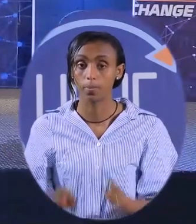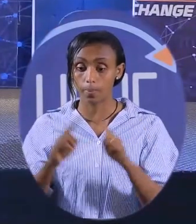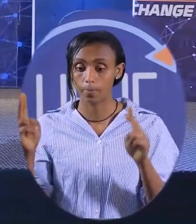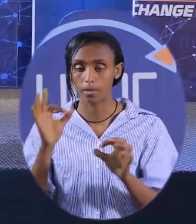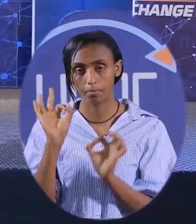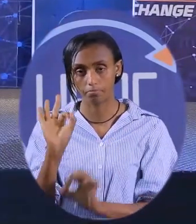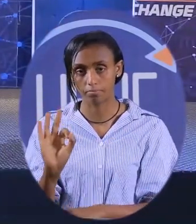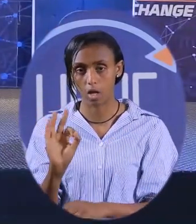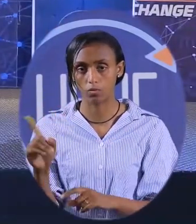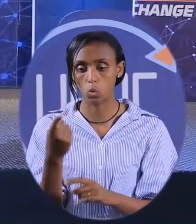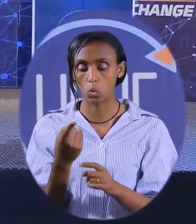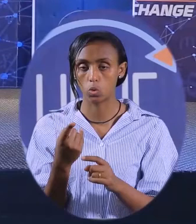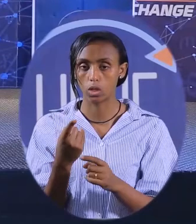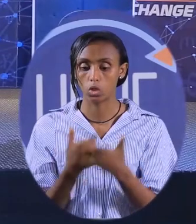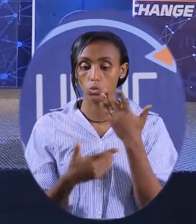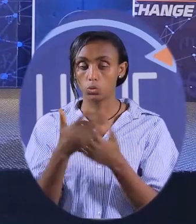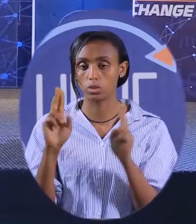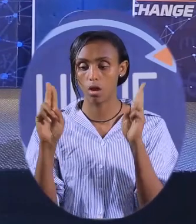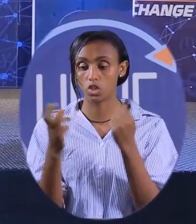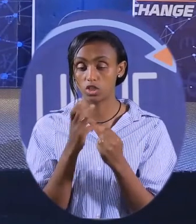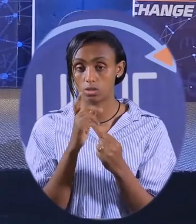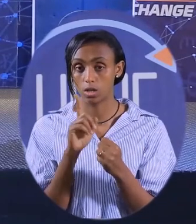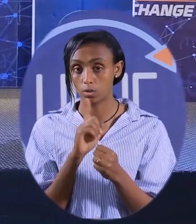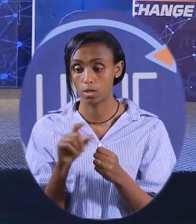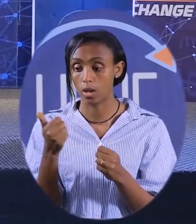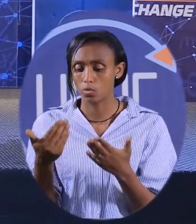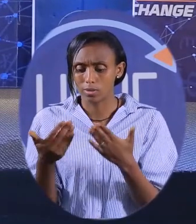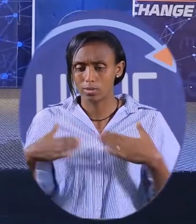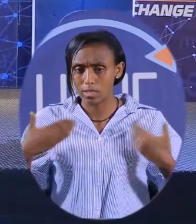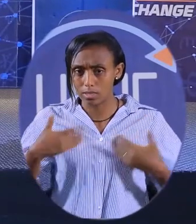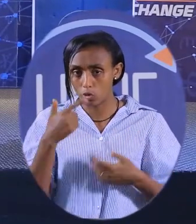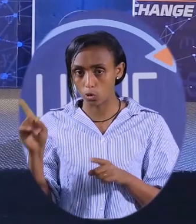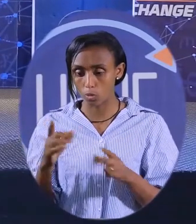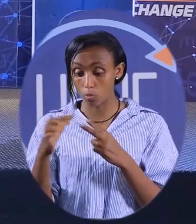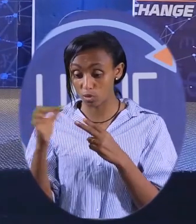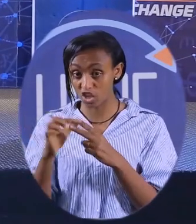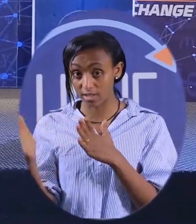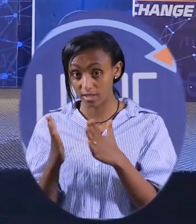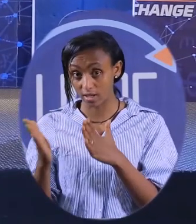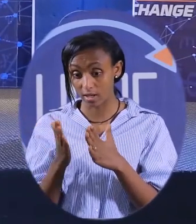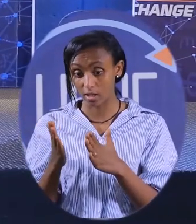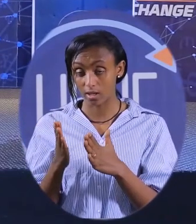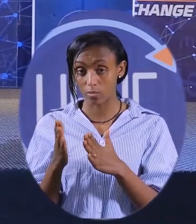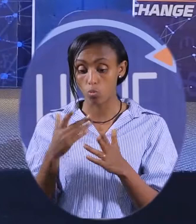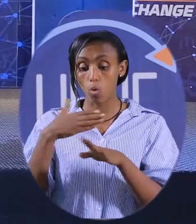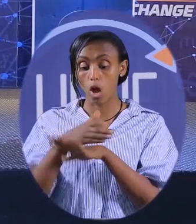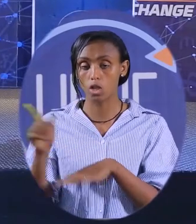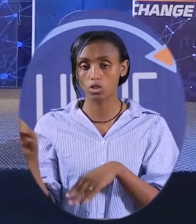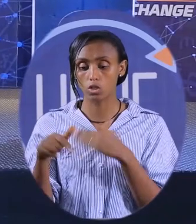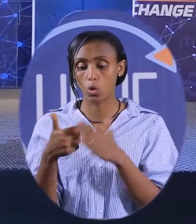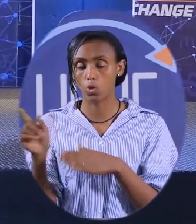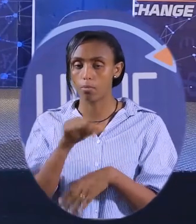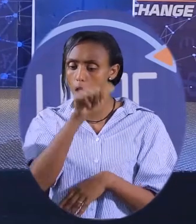አሪፍ የውይይት አጀንዳ ነው። እንደገና ሌላ ደስ የሚለው ደግሞ ምርጫ ከተደረገ በኋላ ስለሆነ